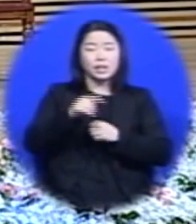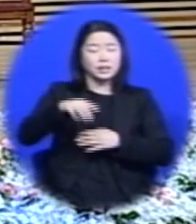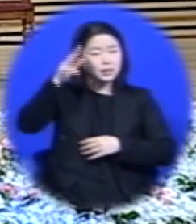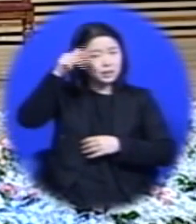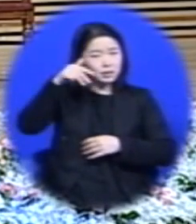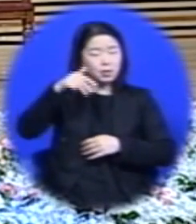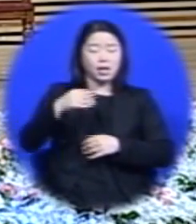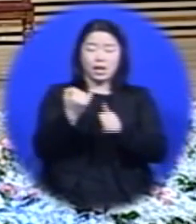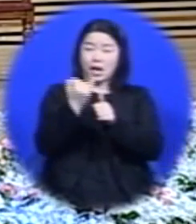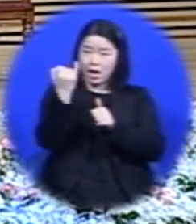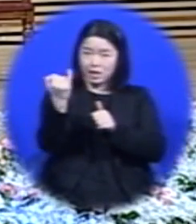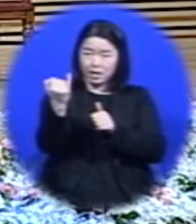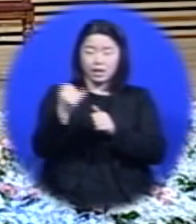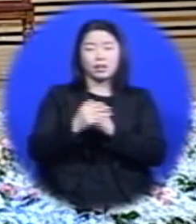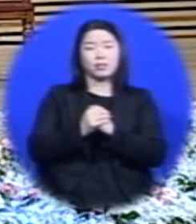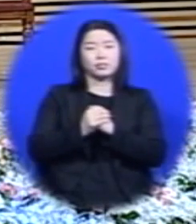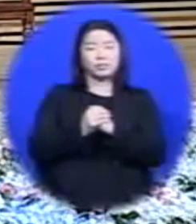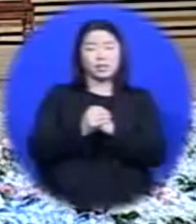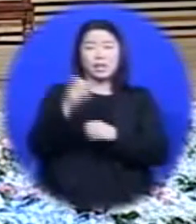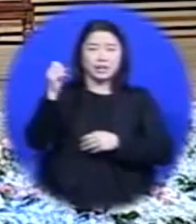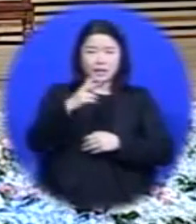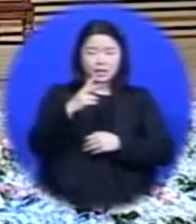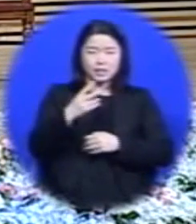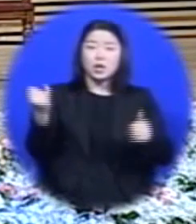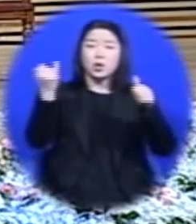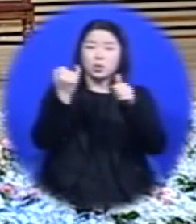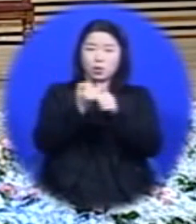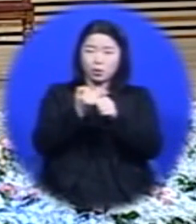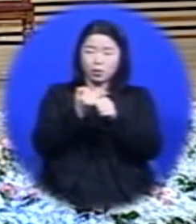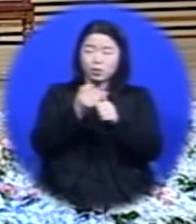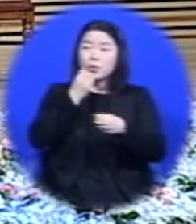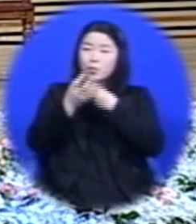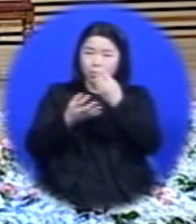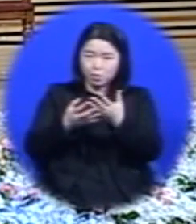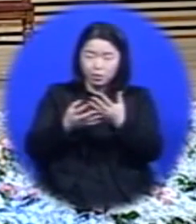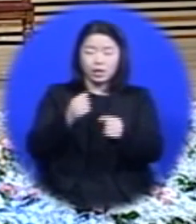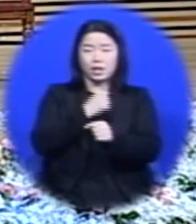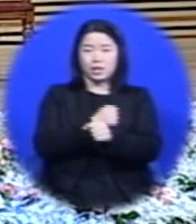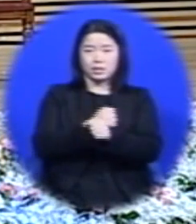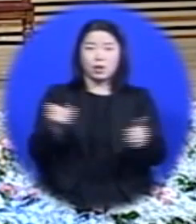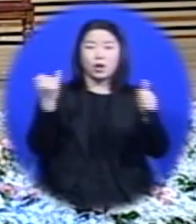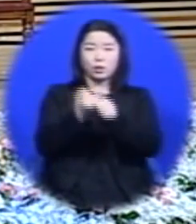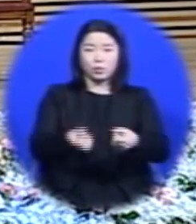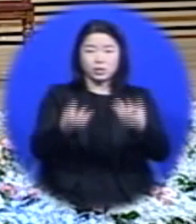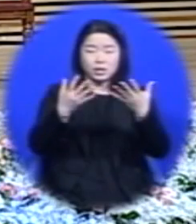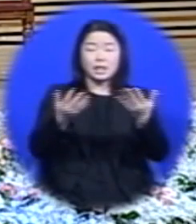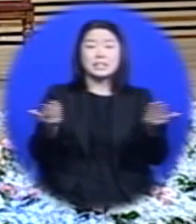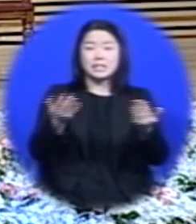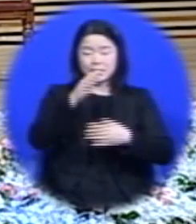치매에 걸린 아내와 아 다시 청혼을 해서 결혼을 결혼식을 한 일이